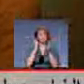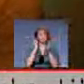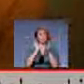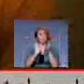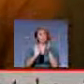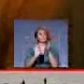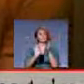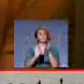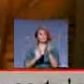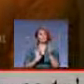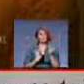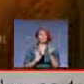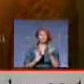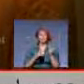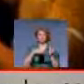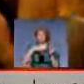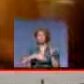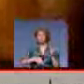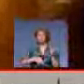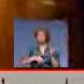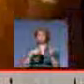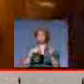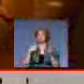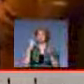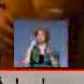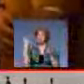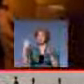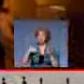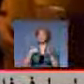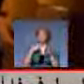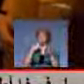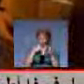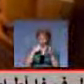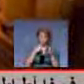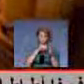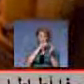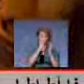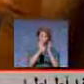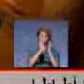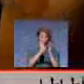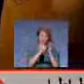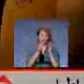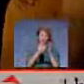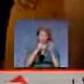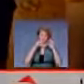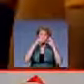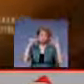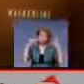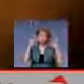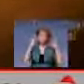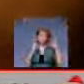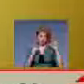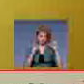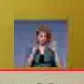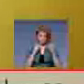عملت اي حاجه ورا كل يعني ورا كل اخوك رمضان. بص يا شيخ رمضان انا عندي قال الله قال